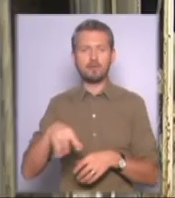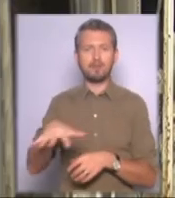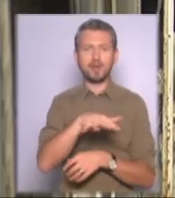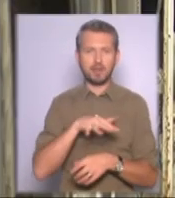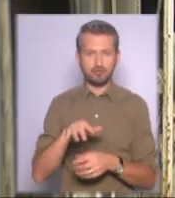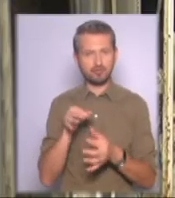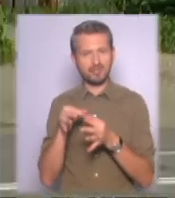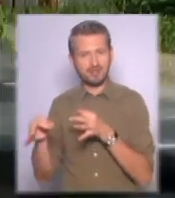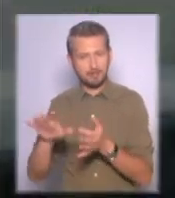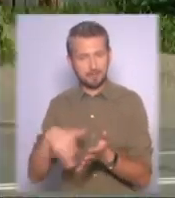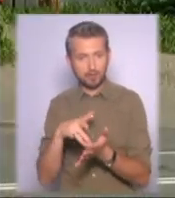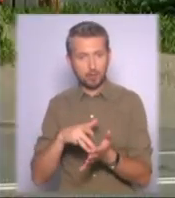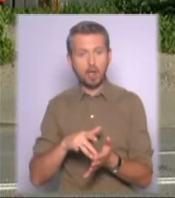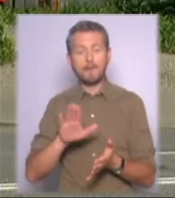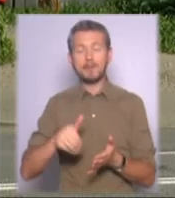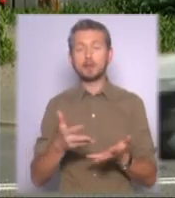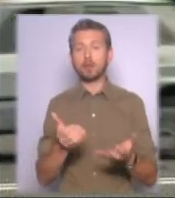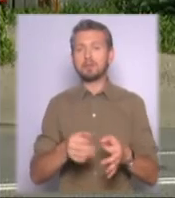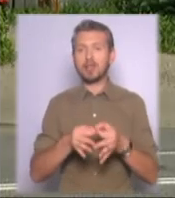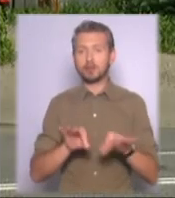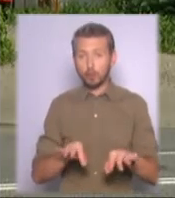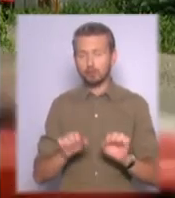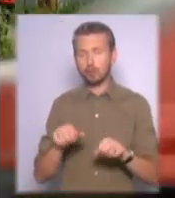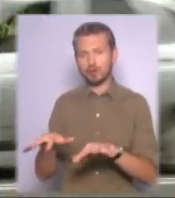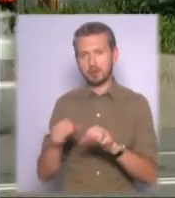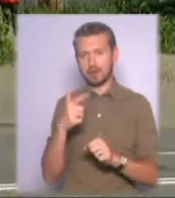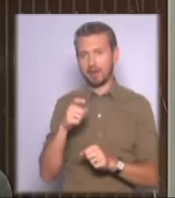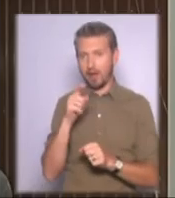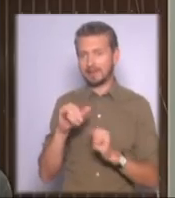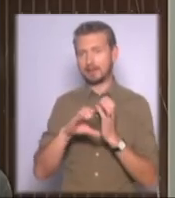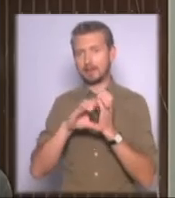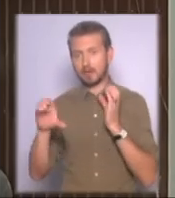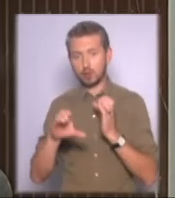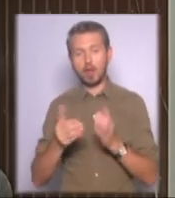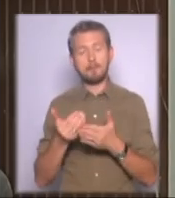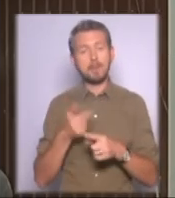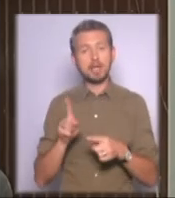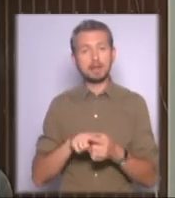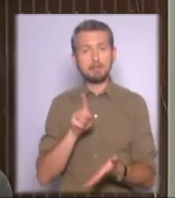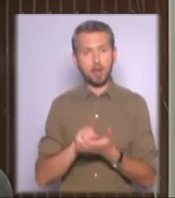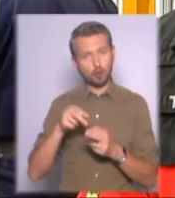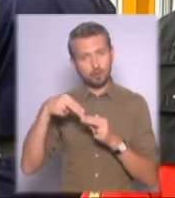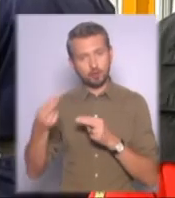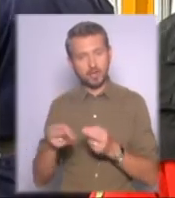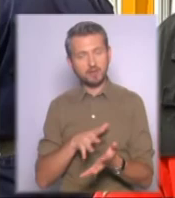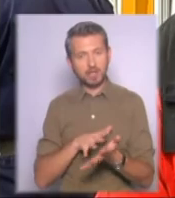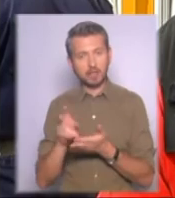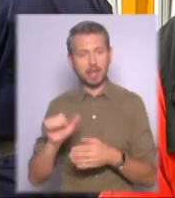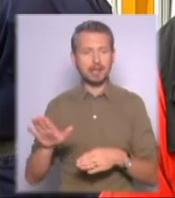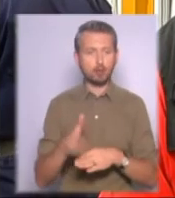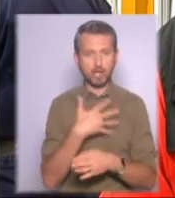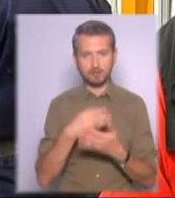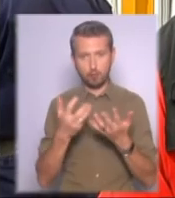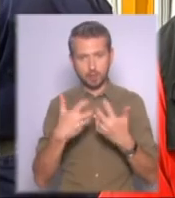після отримання дозволу зможуть забрати свій газ та цистерну. Та перед цим мають компенсувати витрати на демонтаж свого обладнання. На даний момент всі